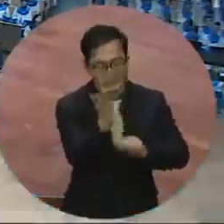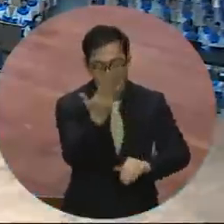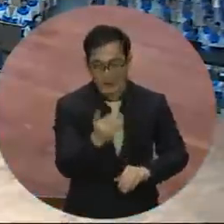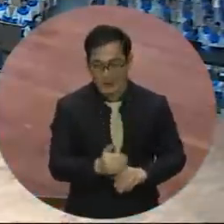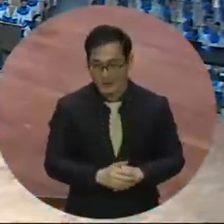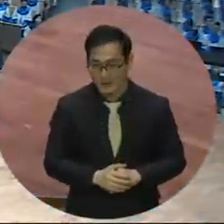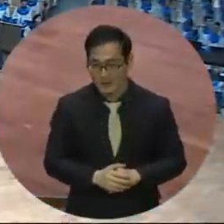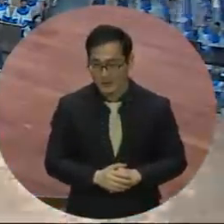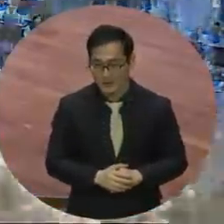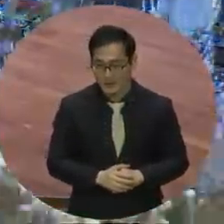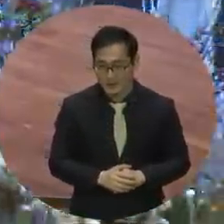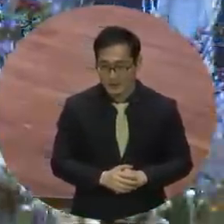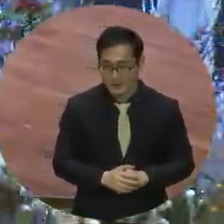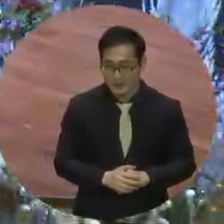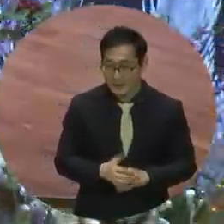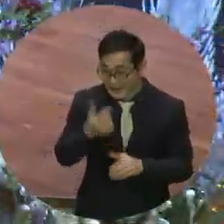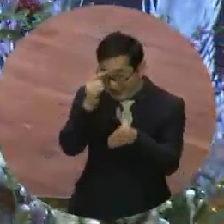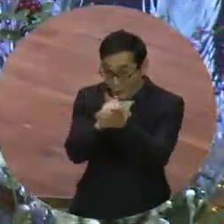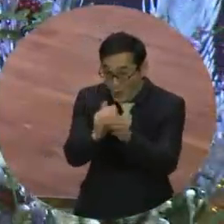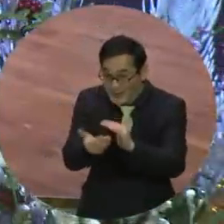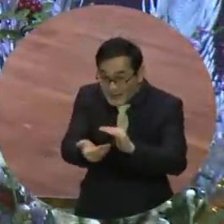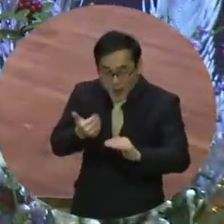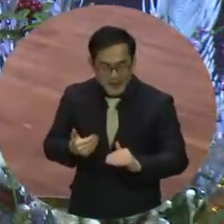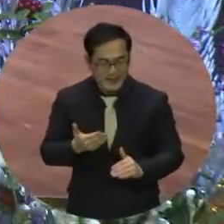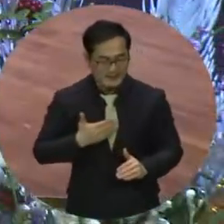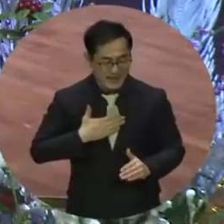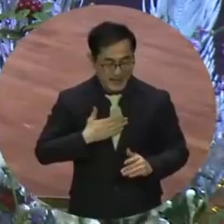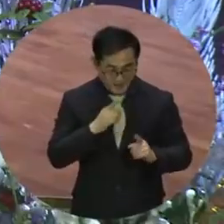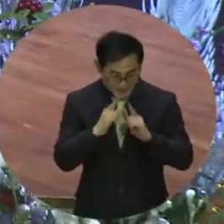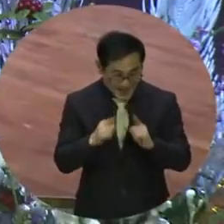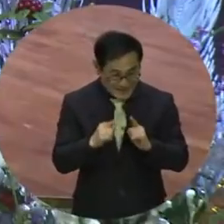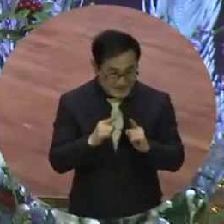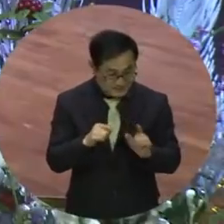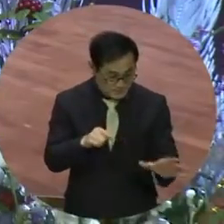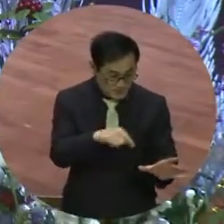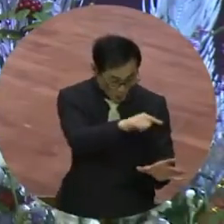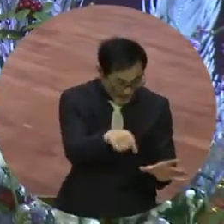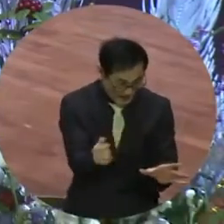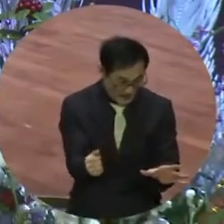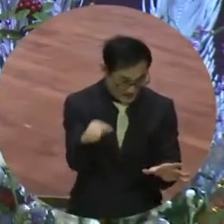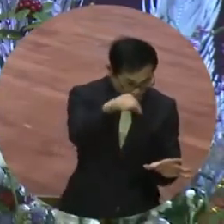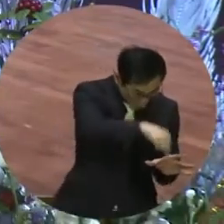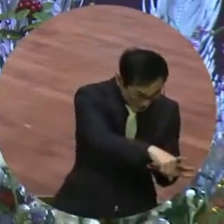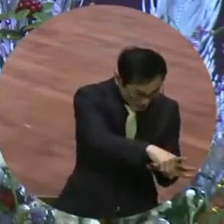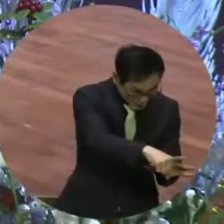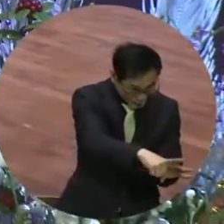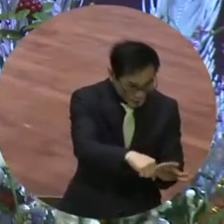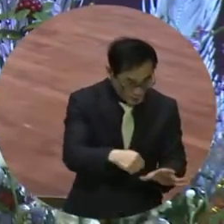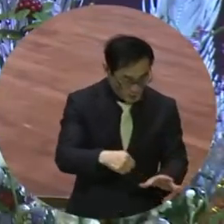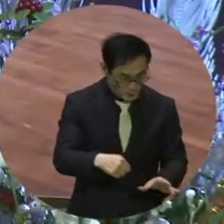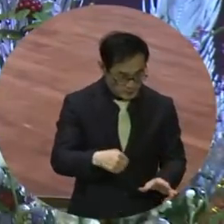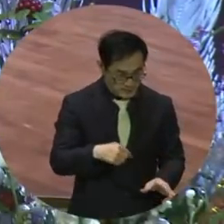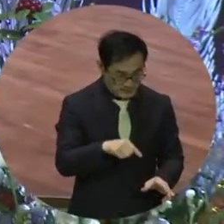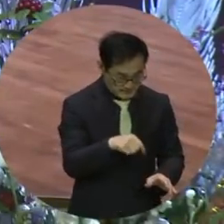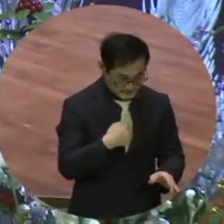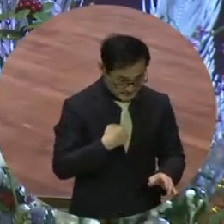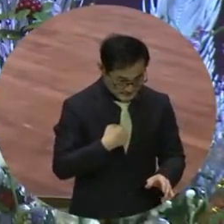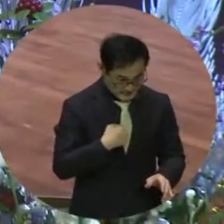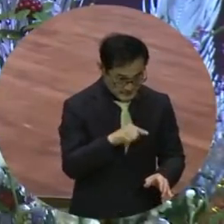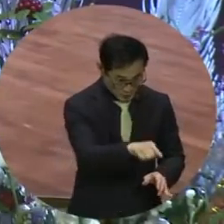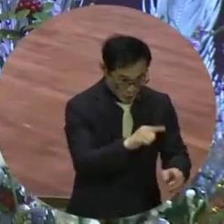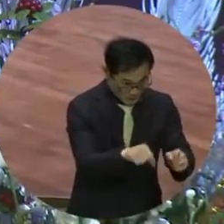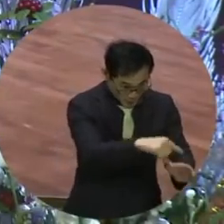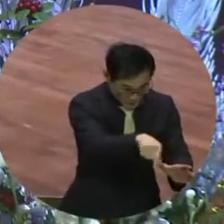안에 거하고 내 말이 그래 내 말이 52주 강단 메시지입니다. 내 말이 너희 안에 거하면 왜